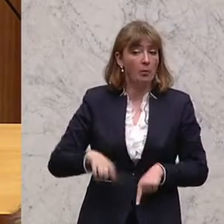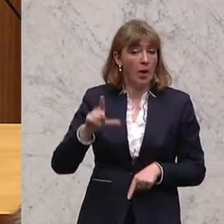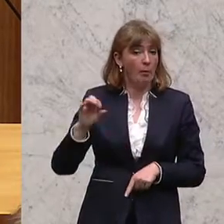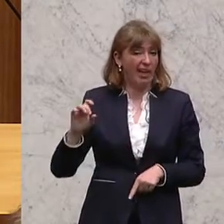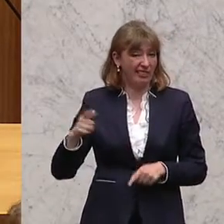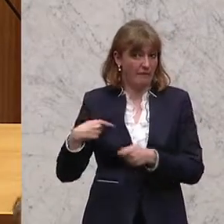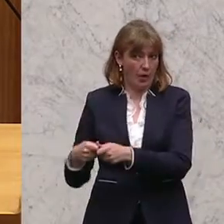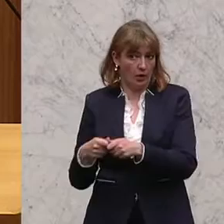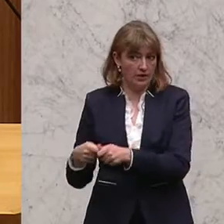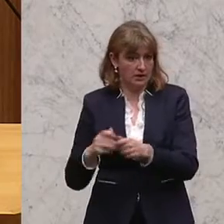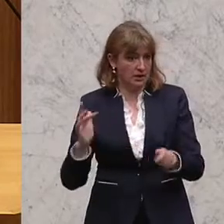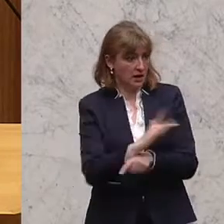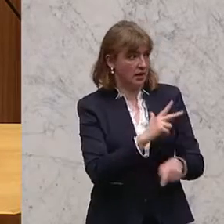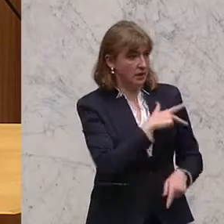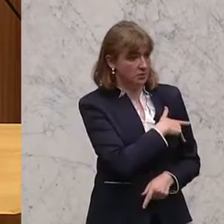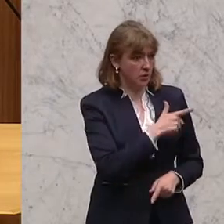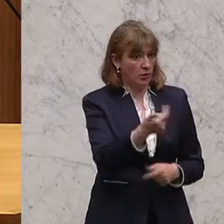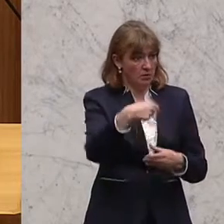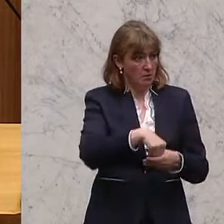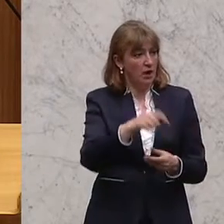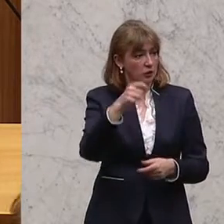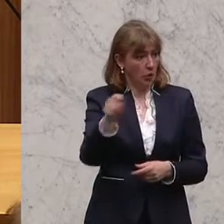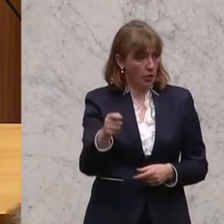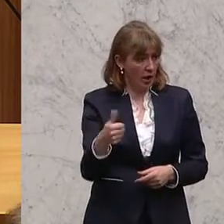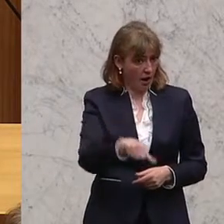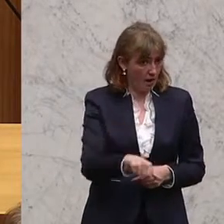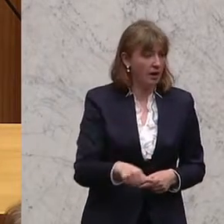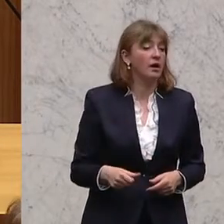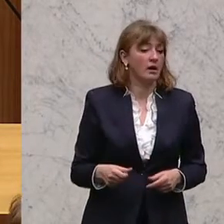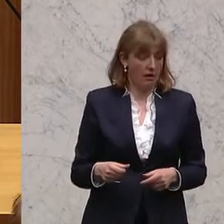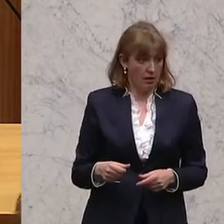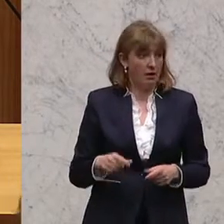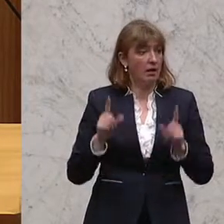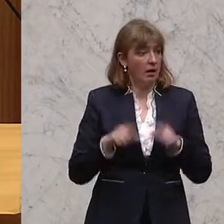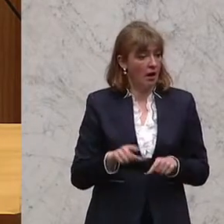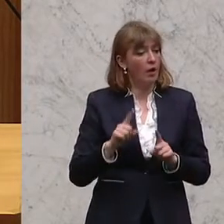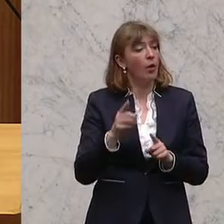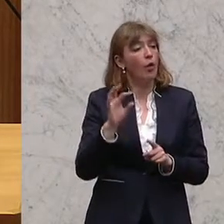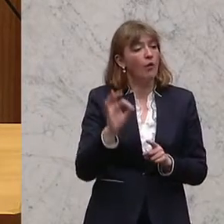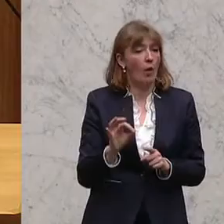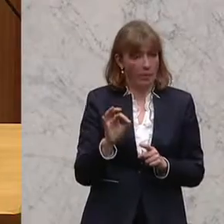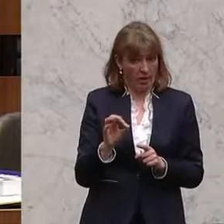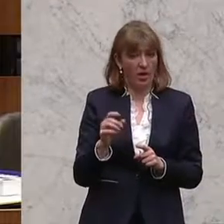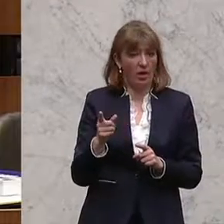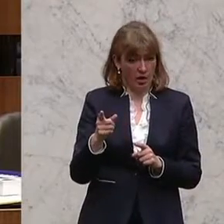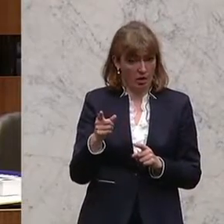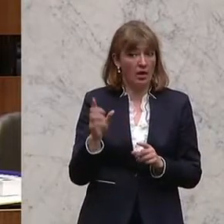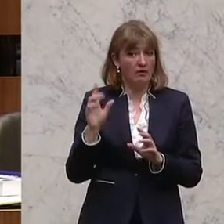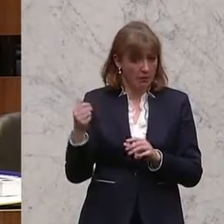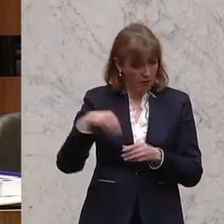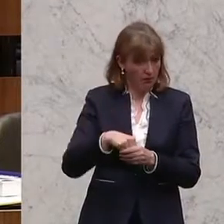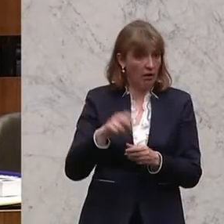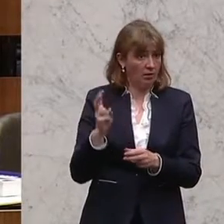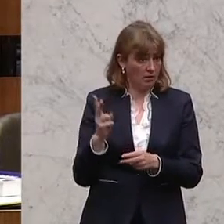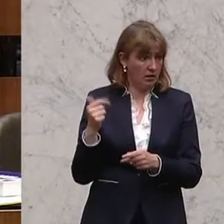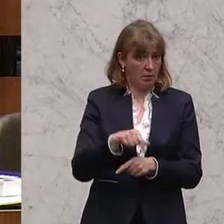gegen die SPÖ mit ihrer Beteiligung, mit der Team Stronach-Beteiligung, um da die zweite ÖVP-Kandidatin durchzusetzen. Das ist die Wahrheit. Das ist